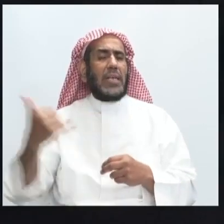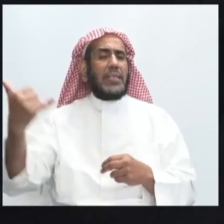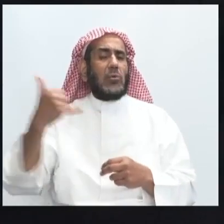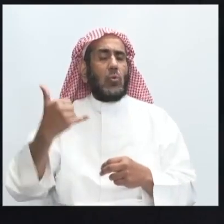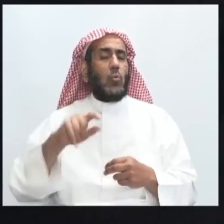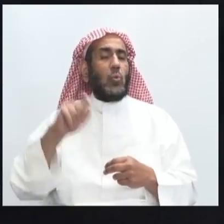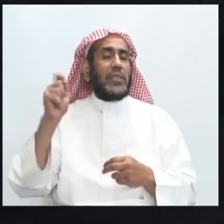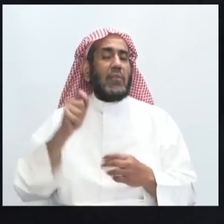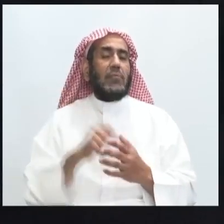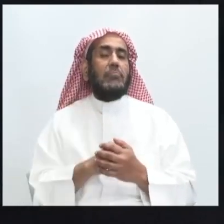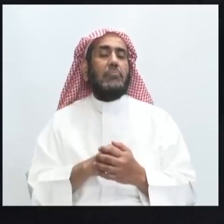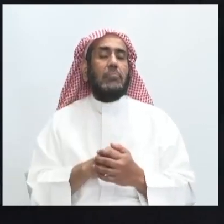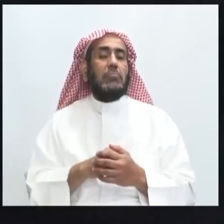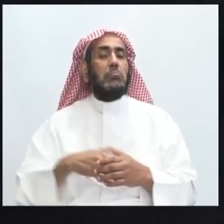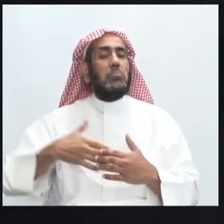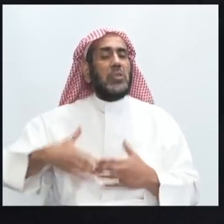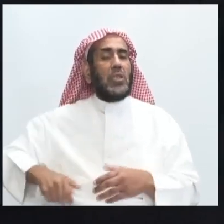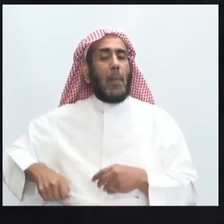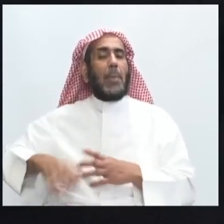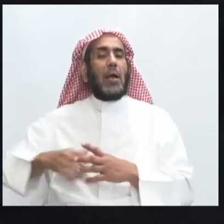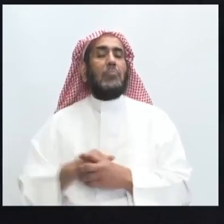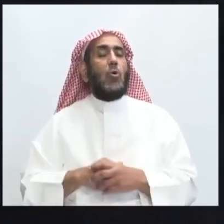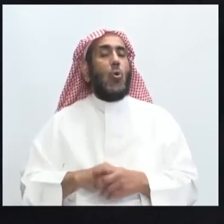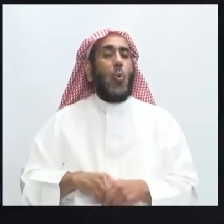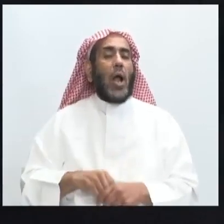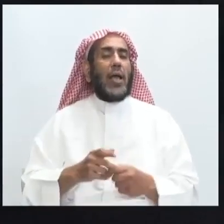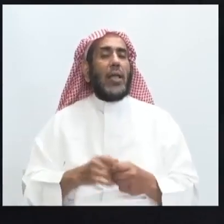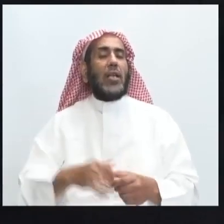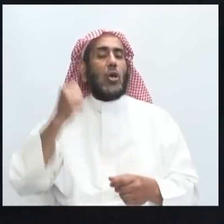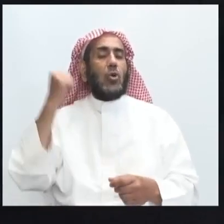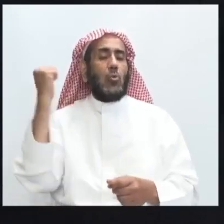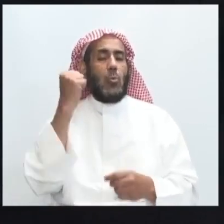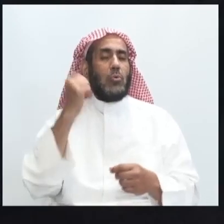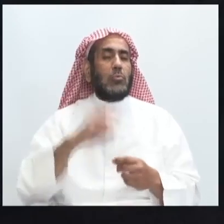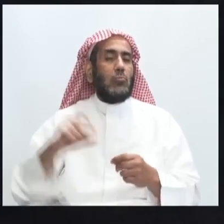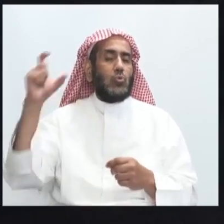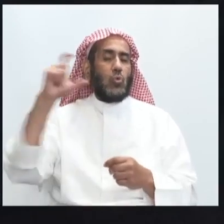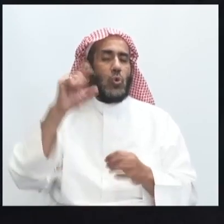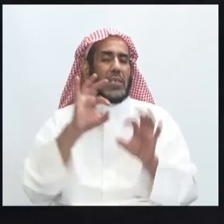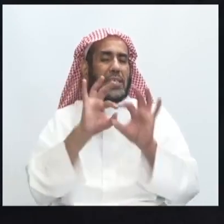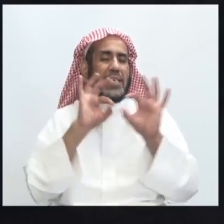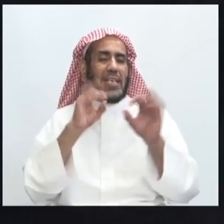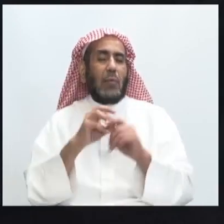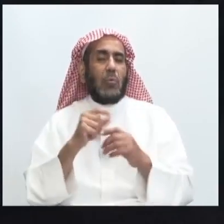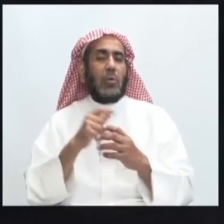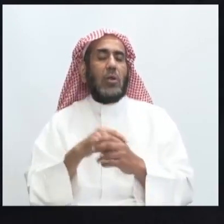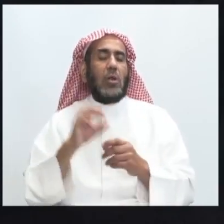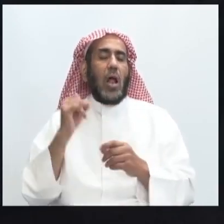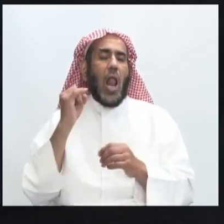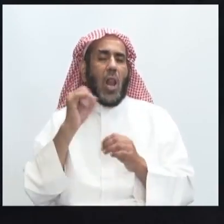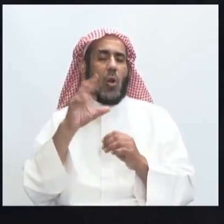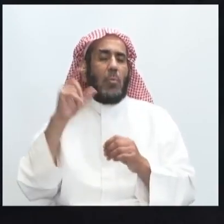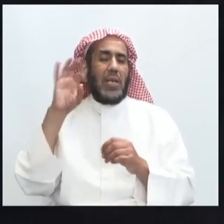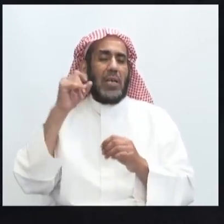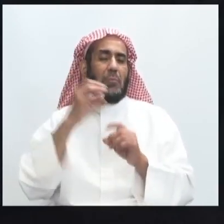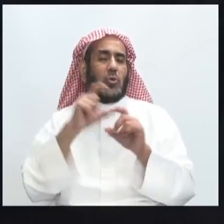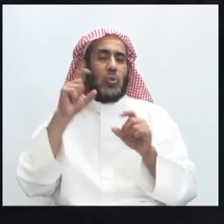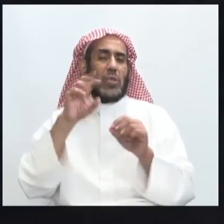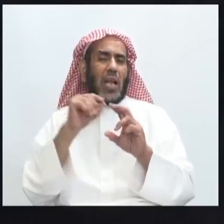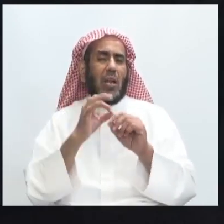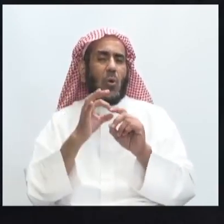والسيف بجانبي وكذلك الرمح ومسنونه زرق كانياب اغوال الرمح المسنون الذي